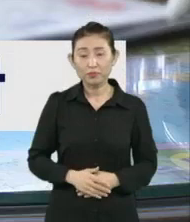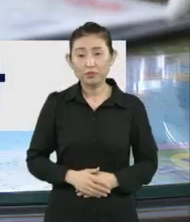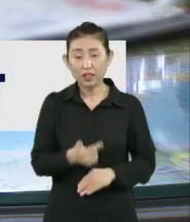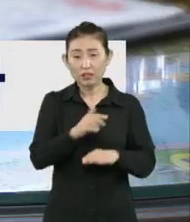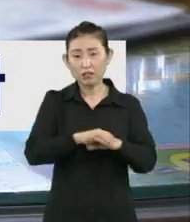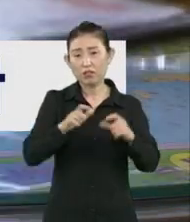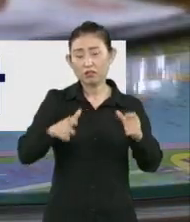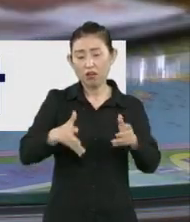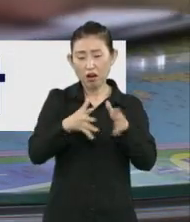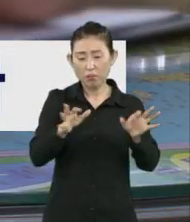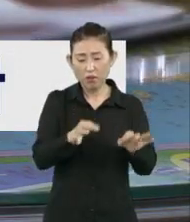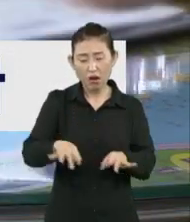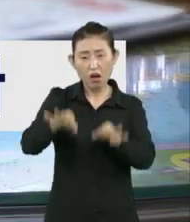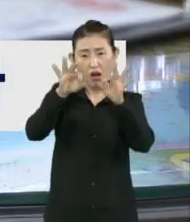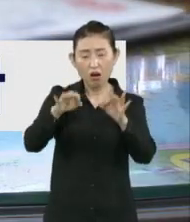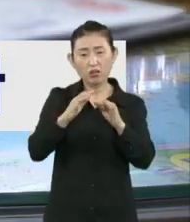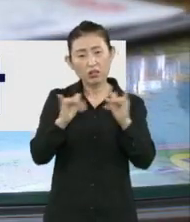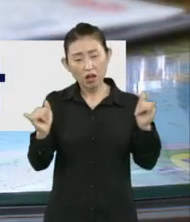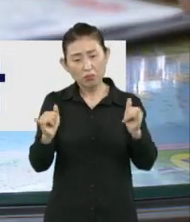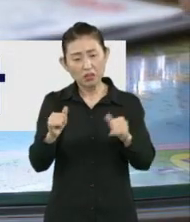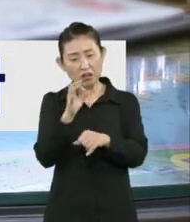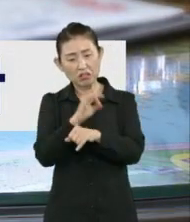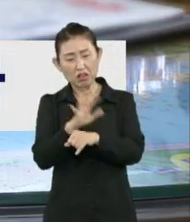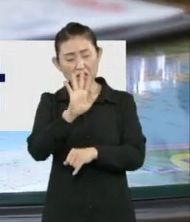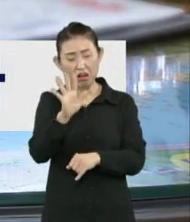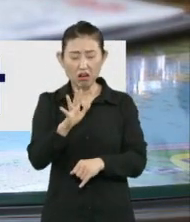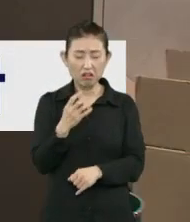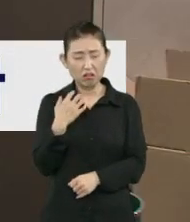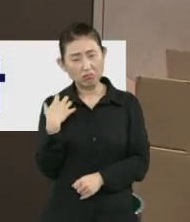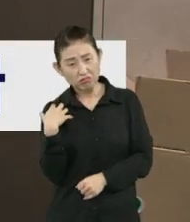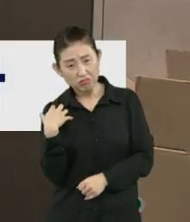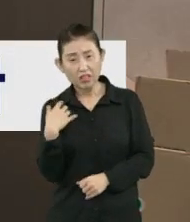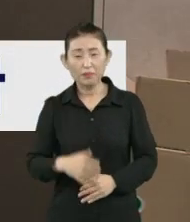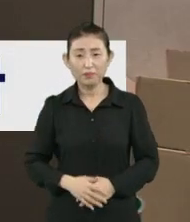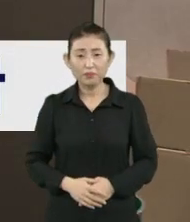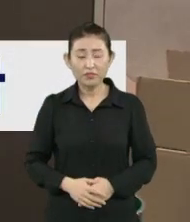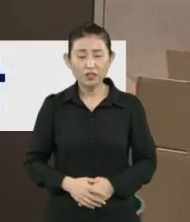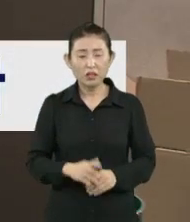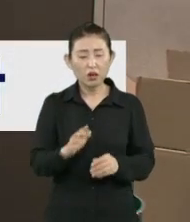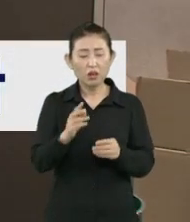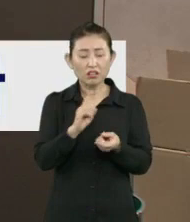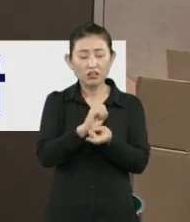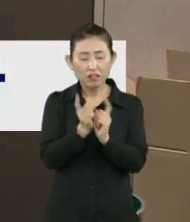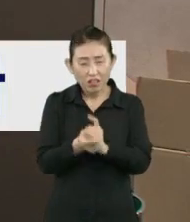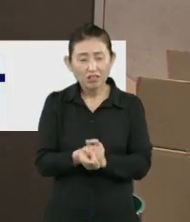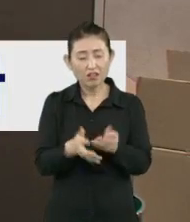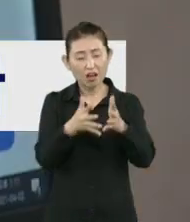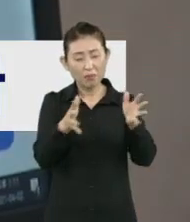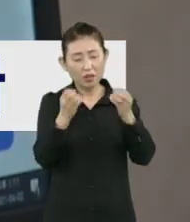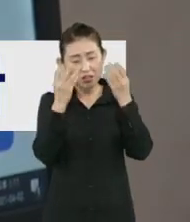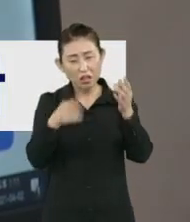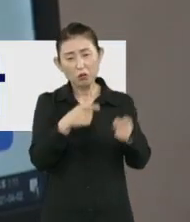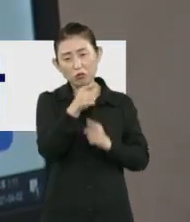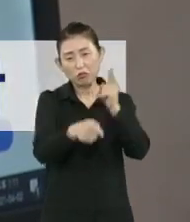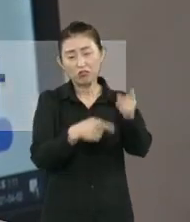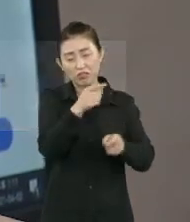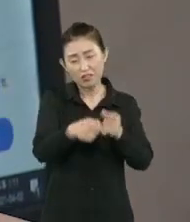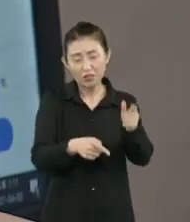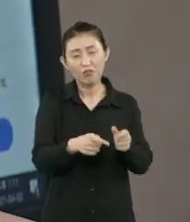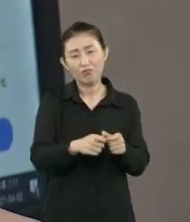단기 집값 급등에 따른 매수 저항 심리가 생기고 청약 대기 수요가 많아졌기 때문으로